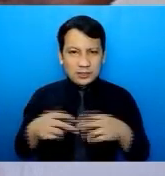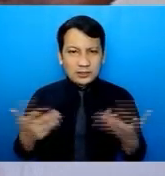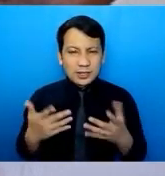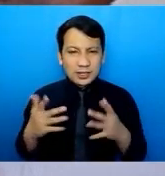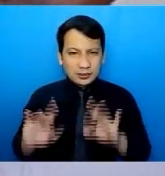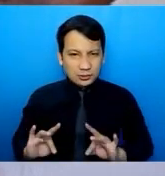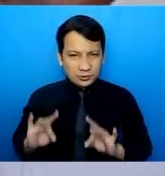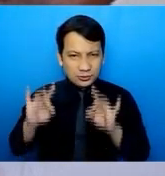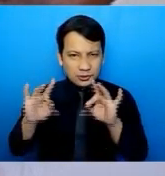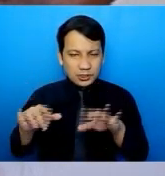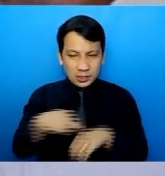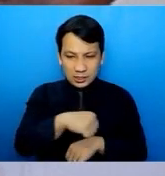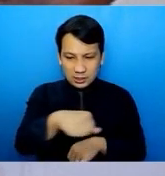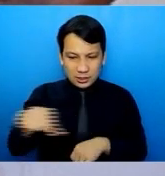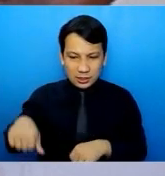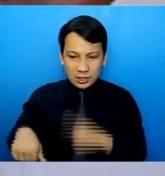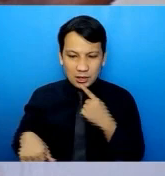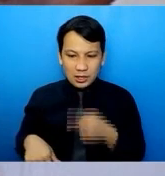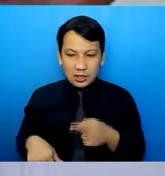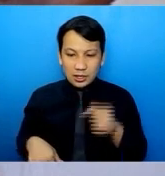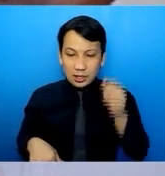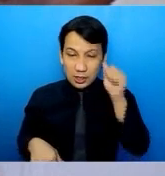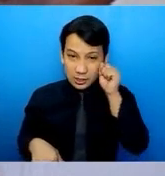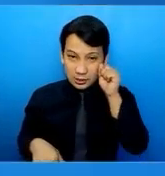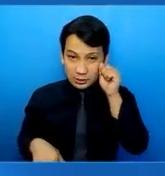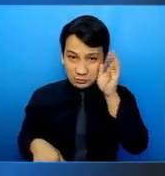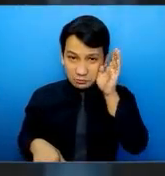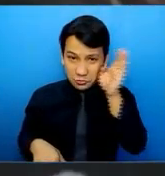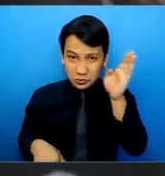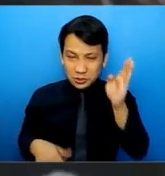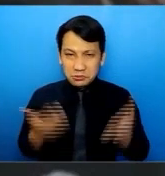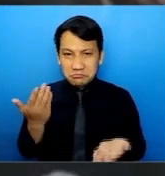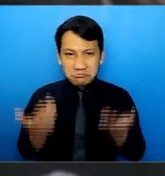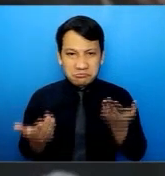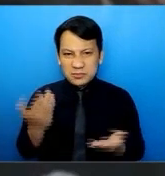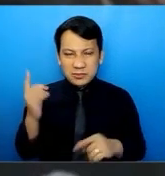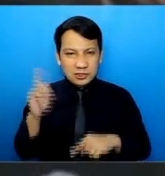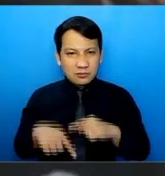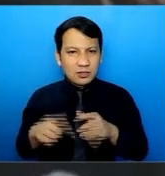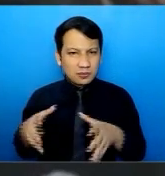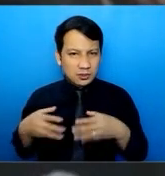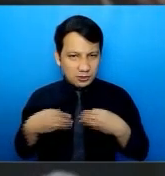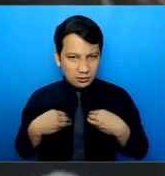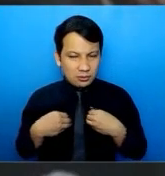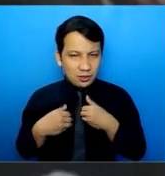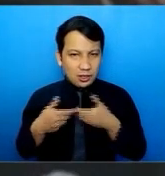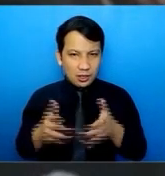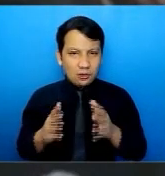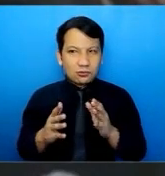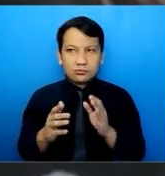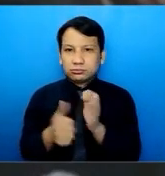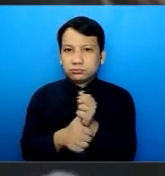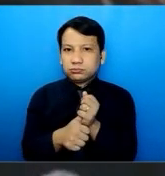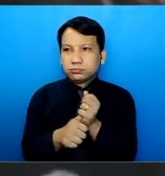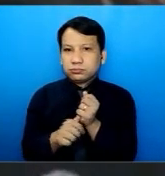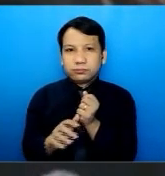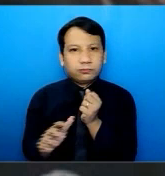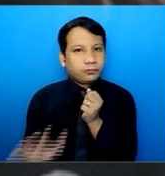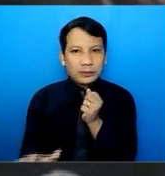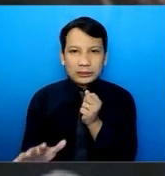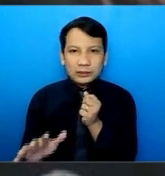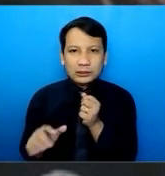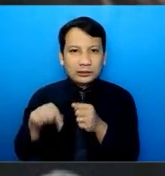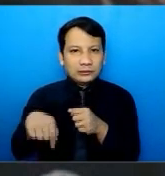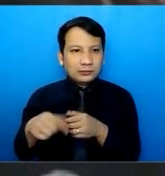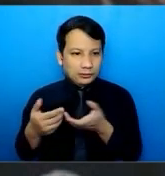kay Gabriela Representative Arlene Brosas, hindi dapat pumayag ang Pilipinas na gawing inodoro ito ng mga